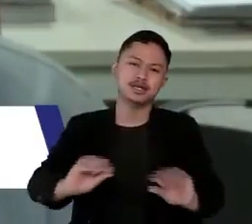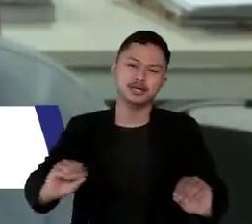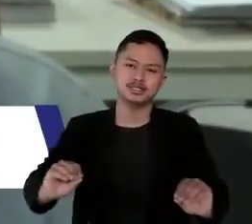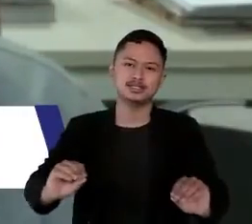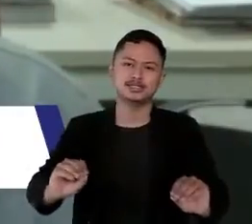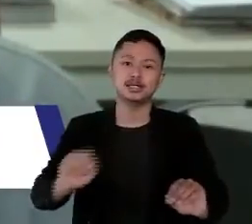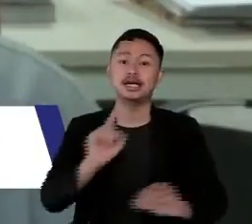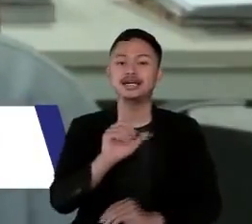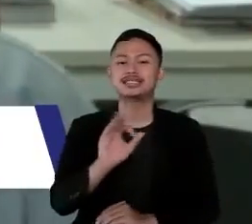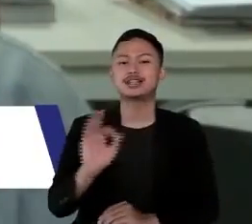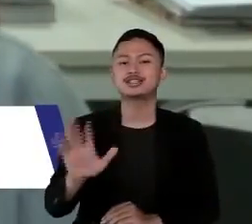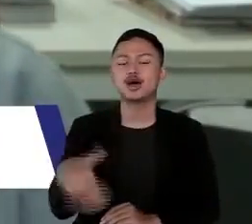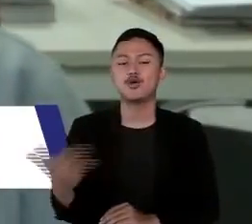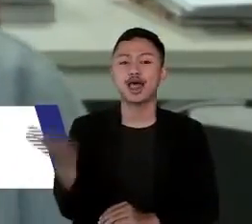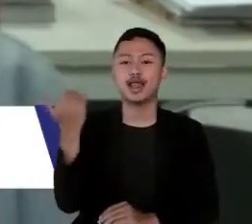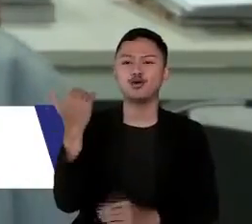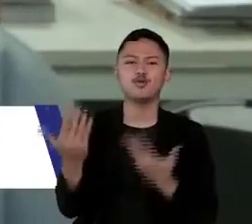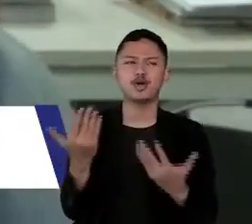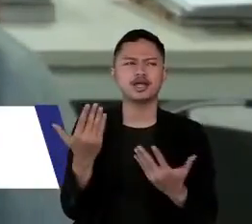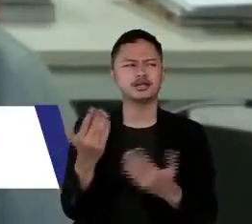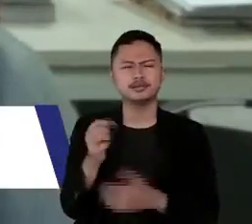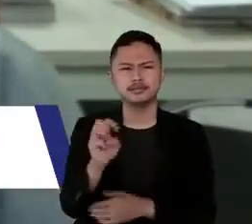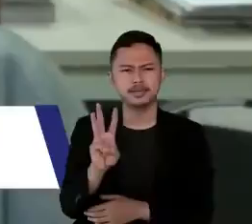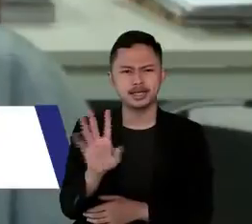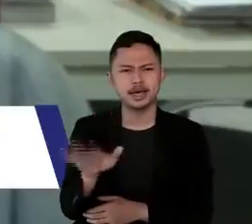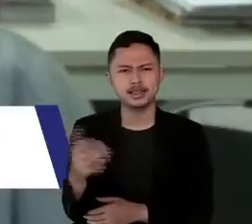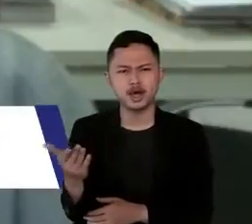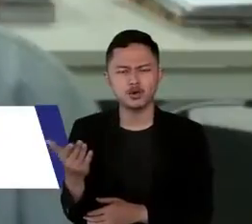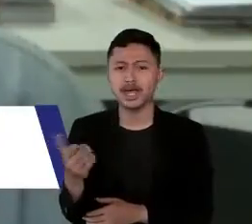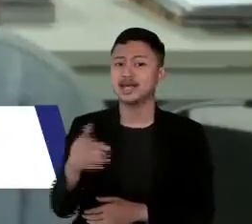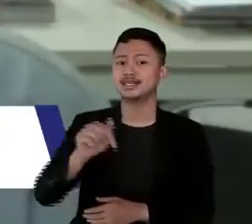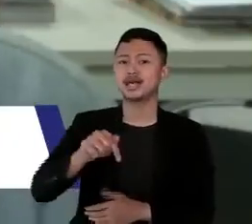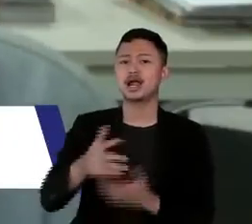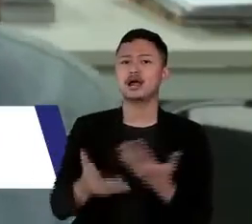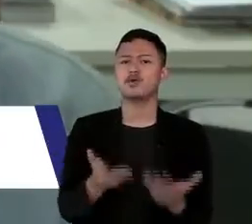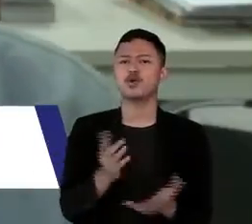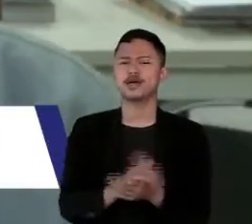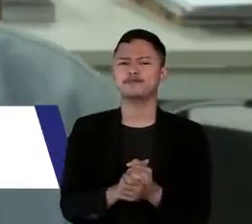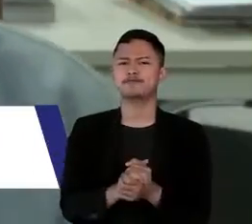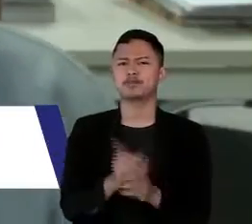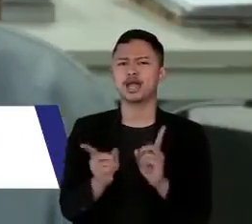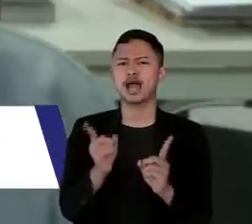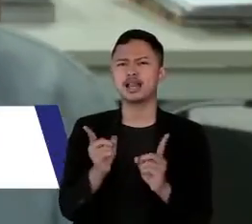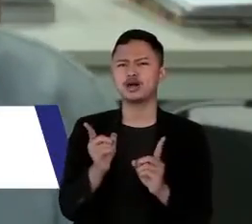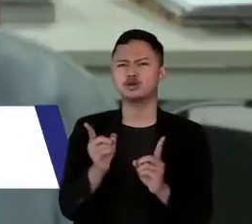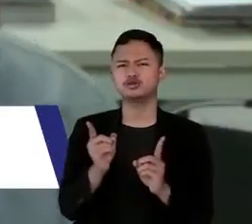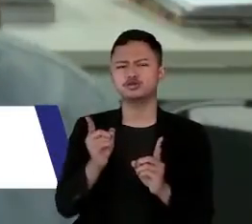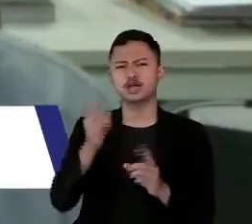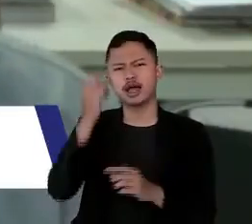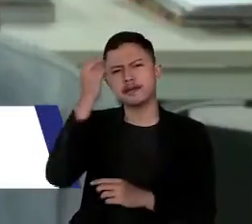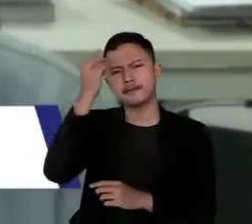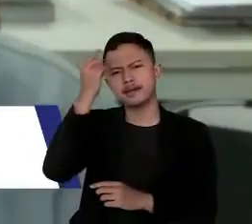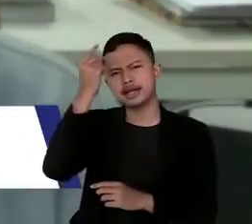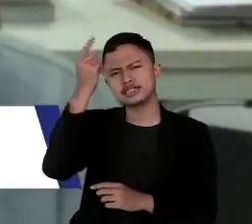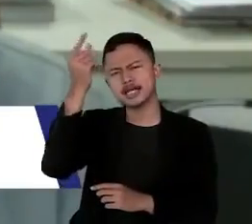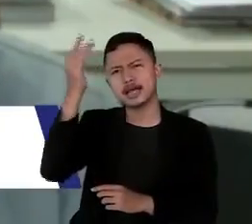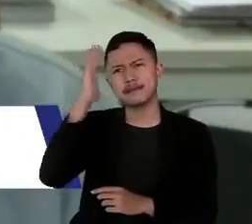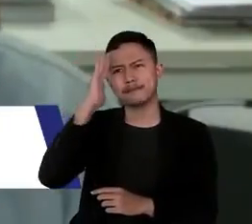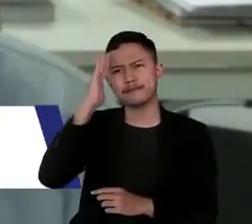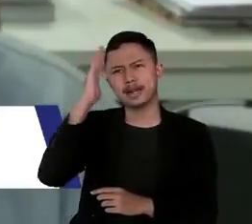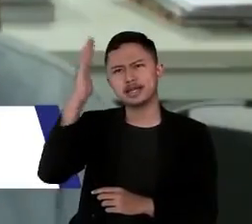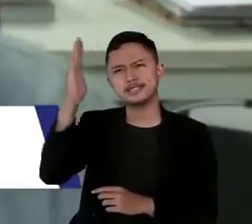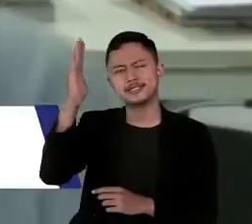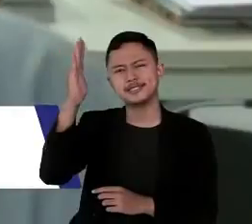100 tahun yang lalu itu sedalam waktu tiga tahun ini pun kalaupun diprediksi the best takkan namanya